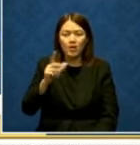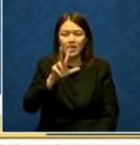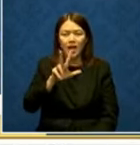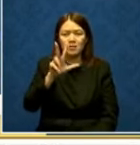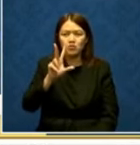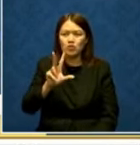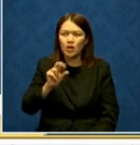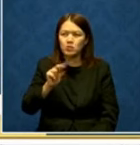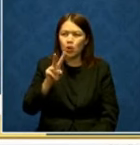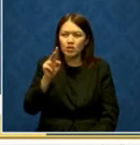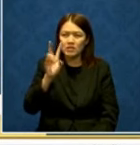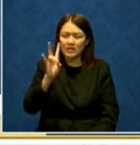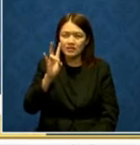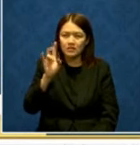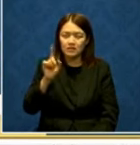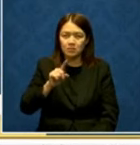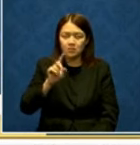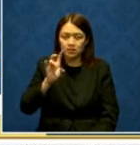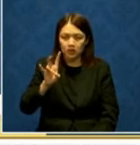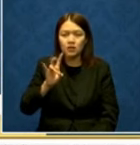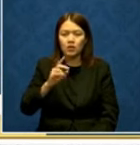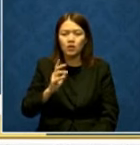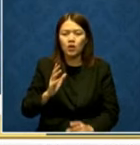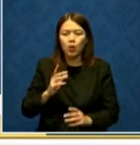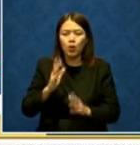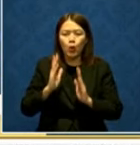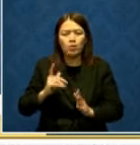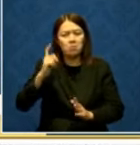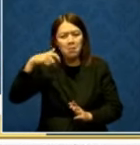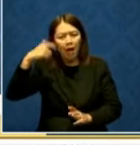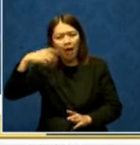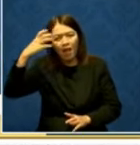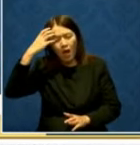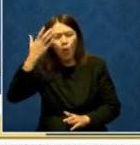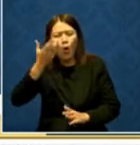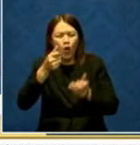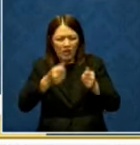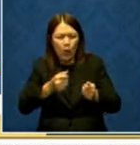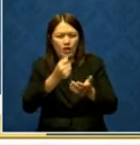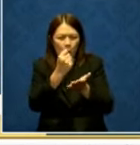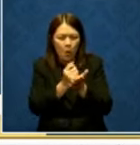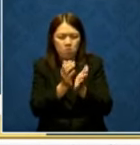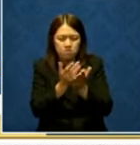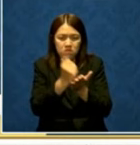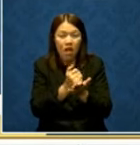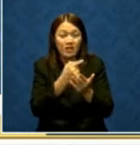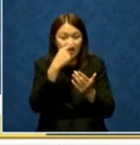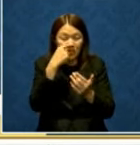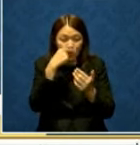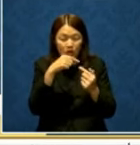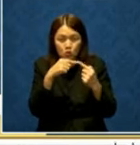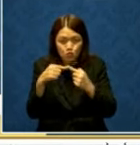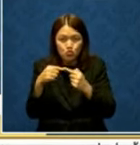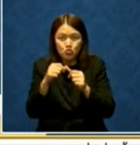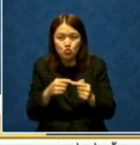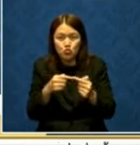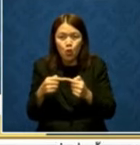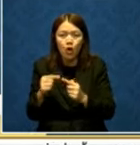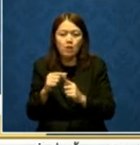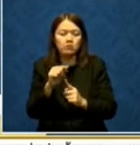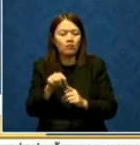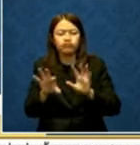7/5 7เนี่ยหลักเกณฑ์เงื่อนไขการพิจารณาคนต่างก้าวขออนุญาตอยู่ในราชอาณาจักรท่านวินิจฉัยว่าคำสั่งดังกล่าวเป็นการ